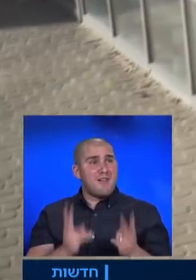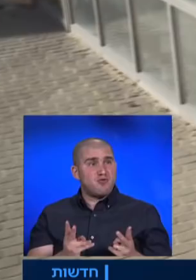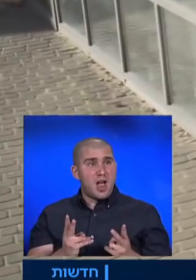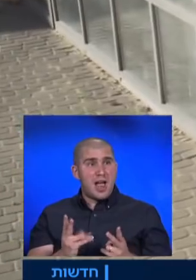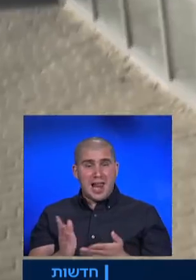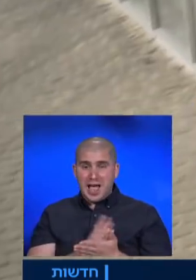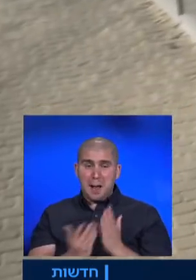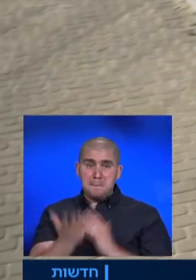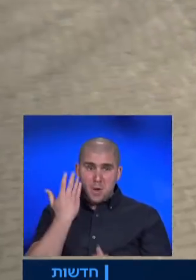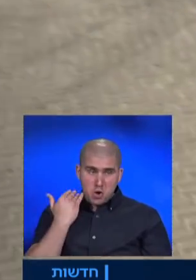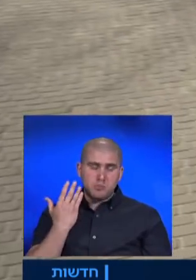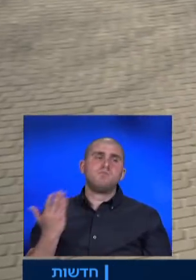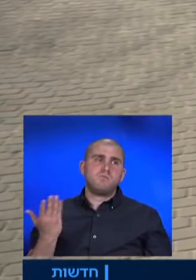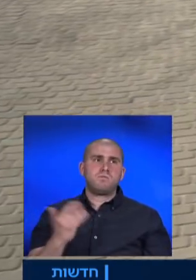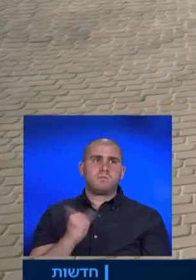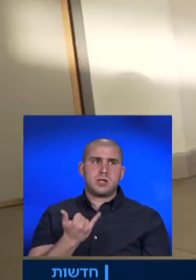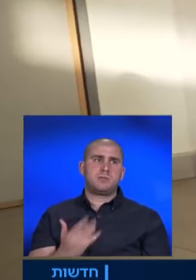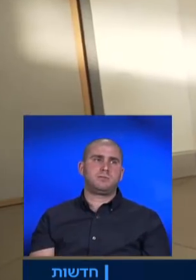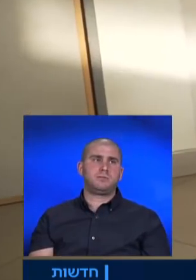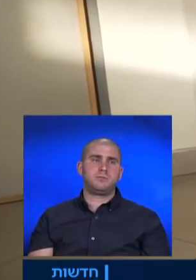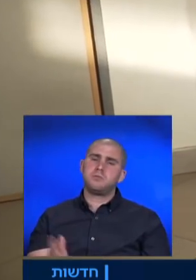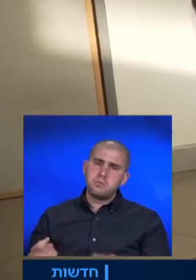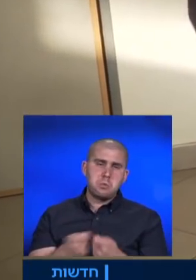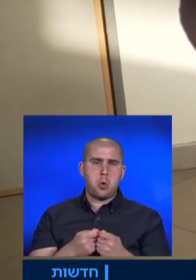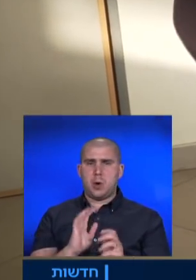אליו מראש, אנחנו מאורגנים.